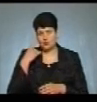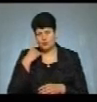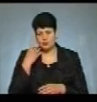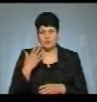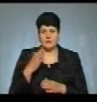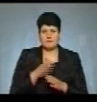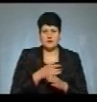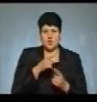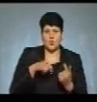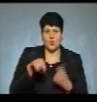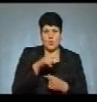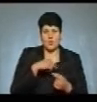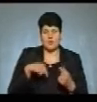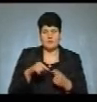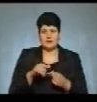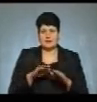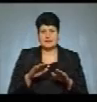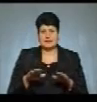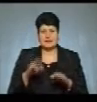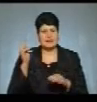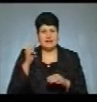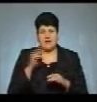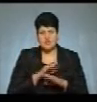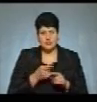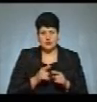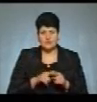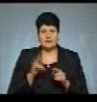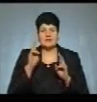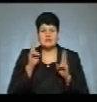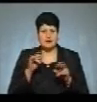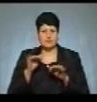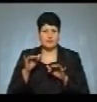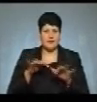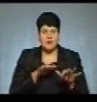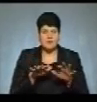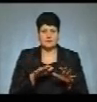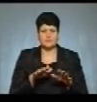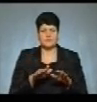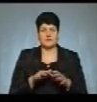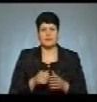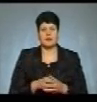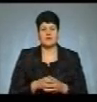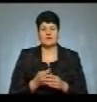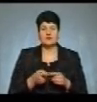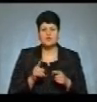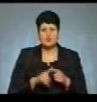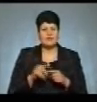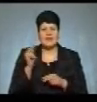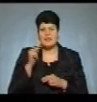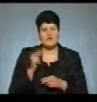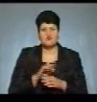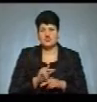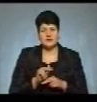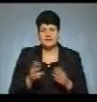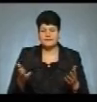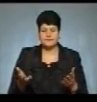Між школами діти не навчені цього, вони так не знають тактики, не знають зброєзнавства. Вони цьому просто не навчені.